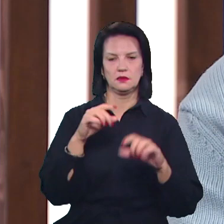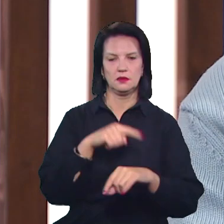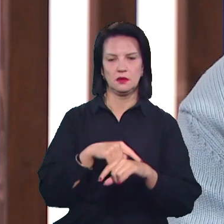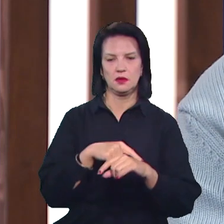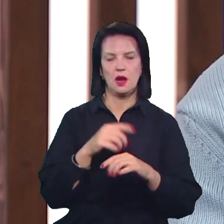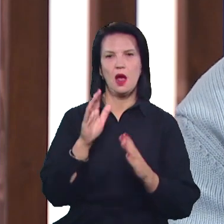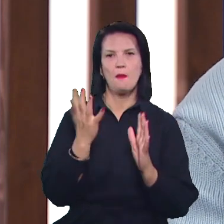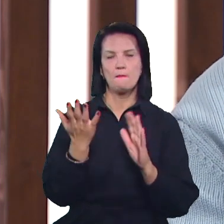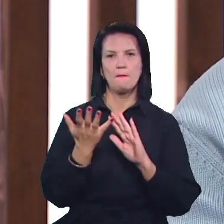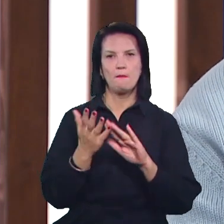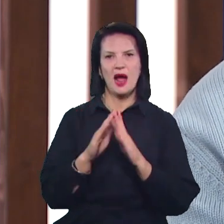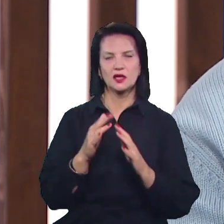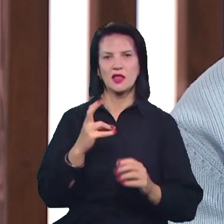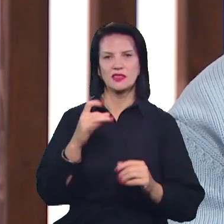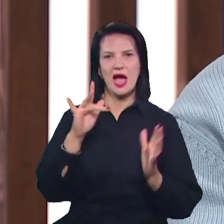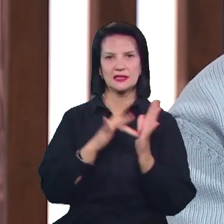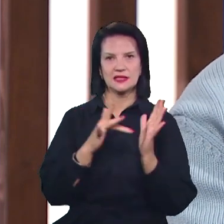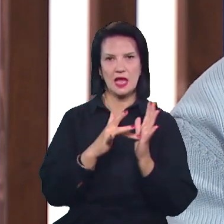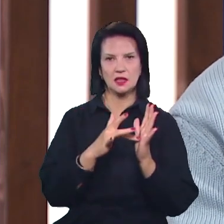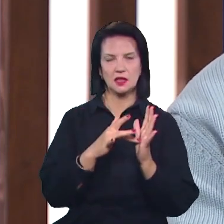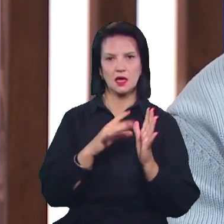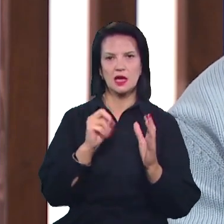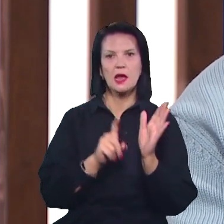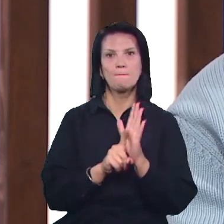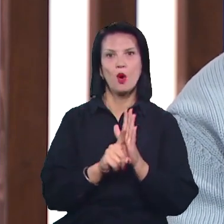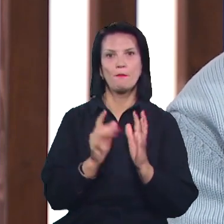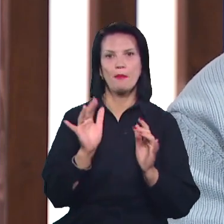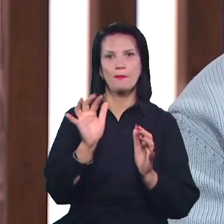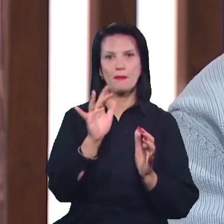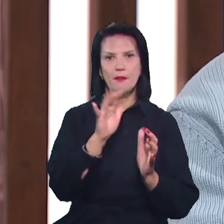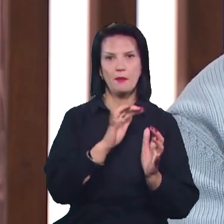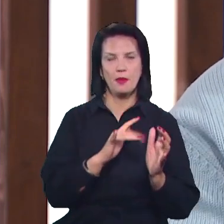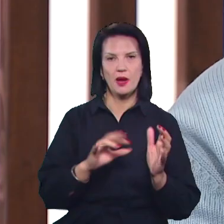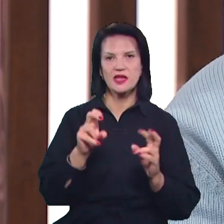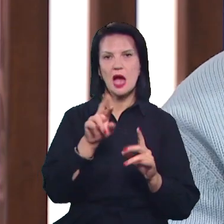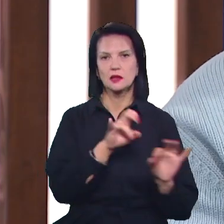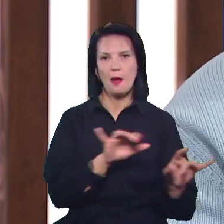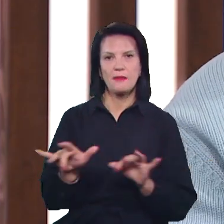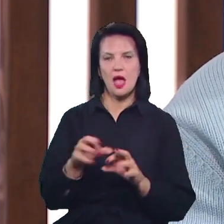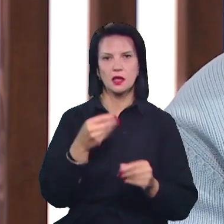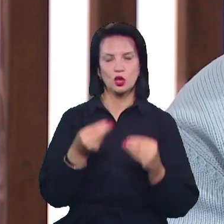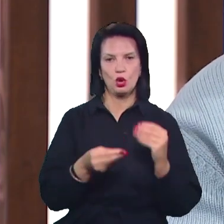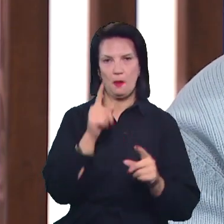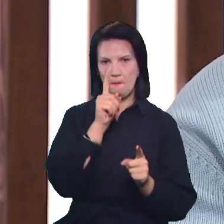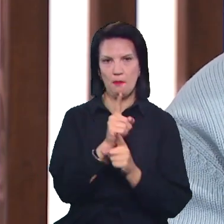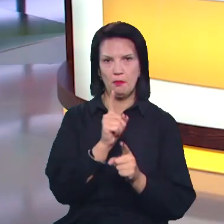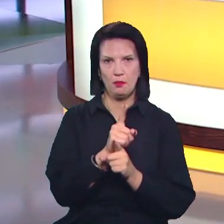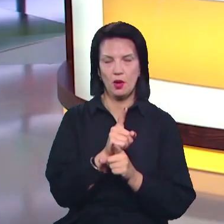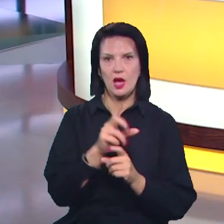пальчики на центр циферблату і починаємо пальпувати, як на піаніно грати. Да? З